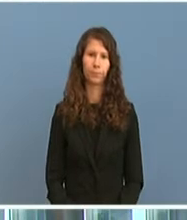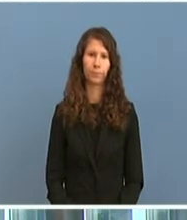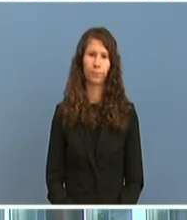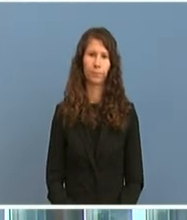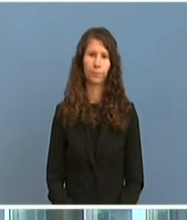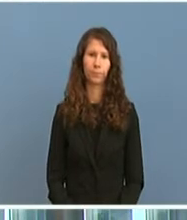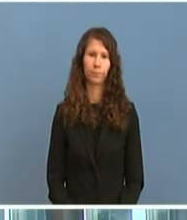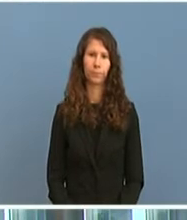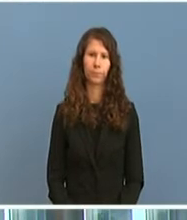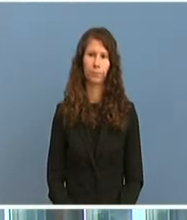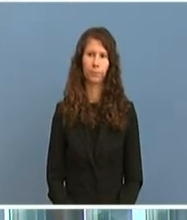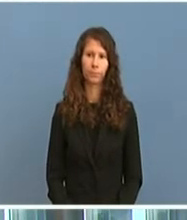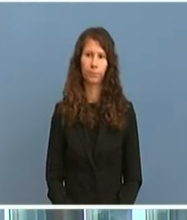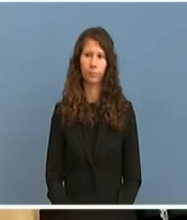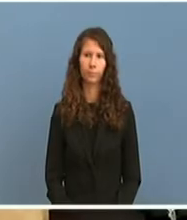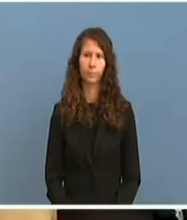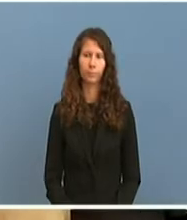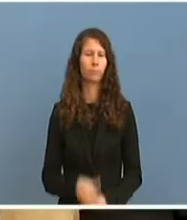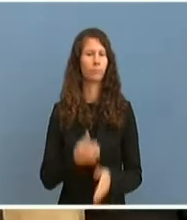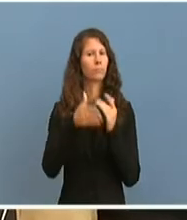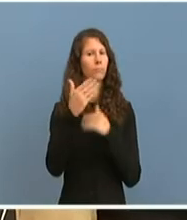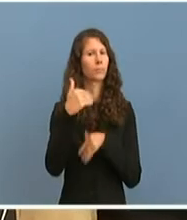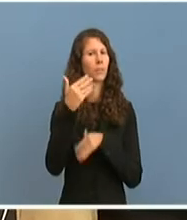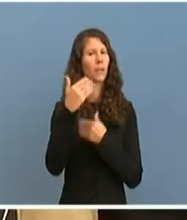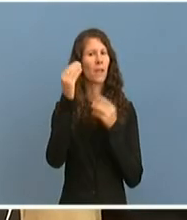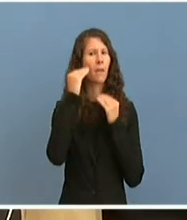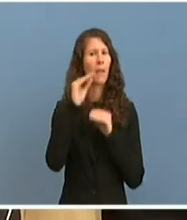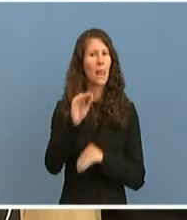Frau Bauer, es gab ja heute Pressemeldungen, wonach